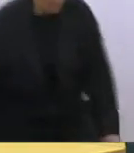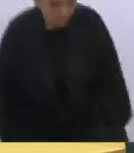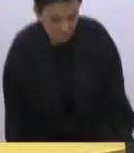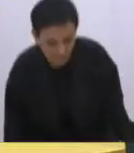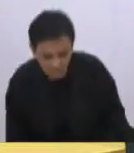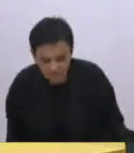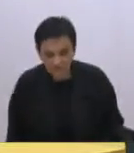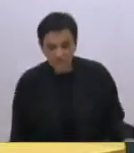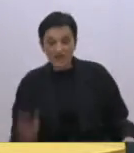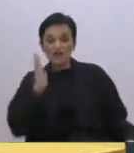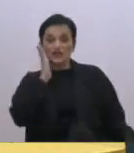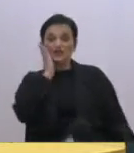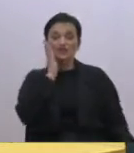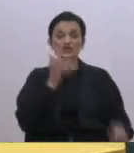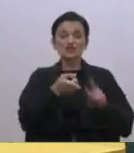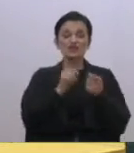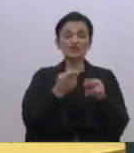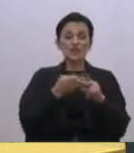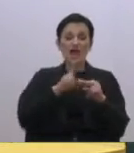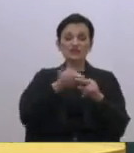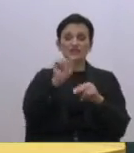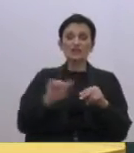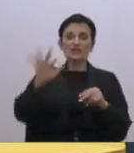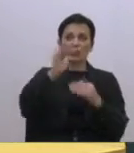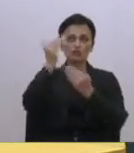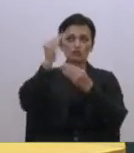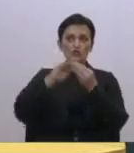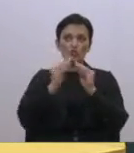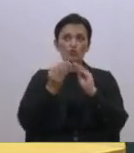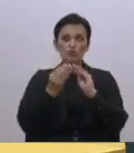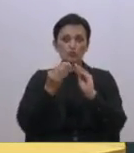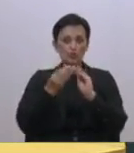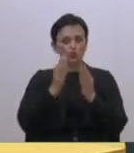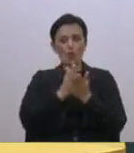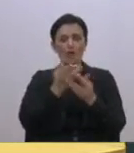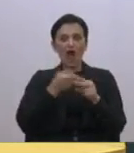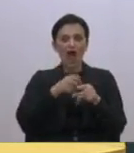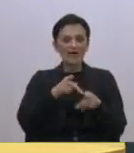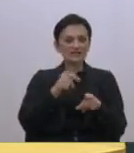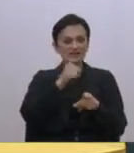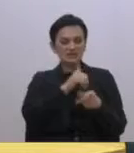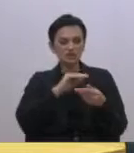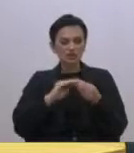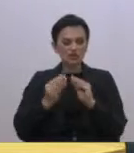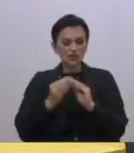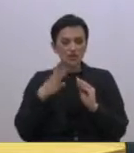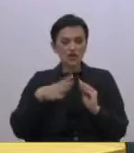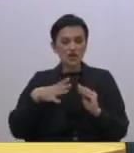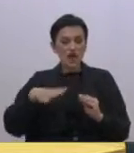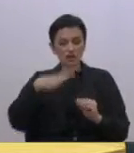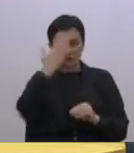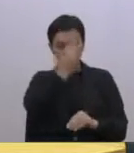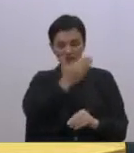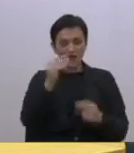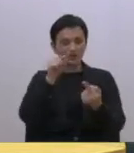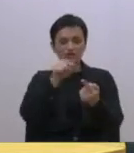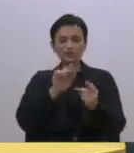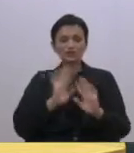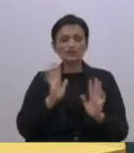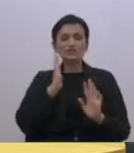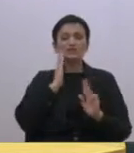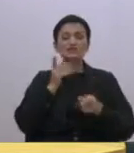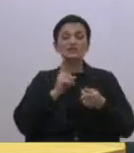პრობლემა, ეს ხო არა, ის ხო შეთქმულება კი არ არის იმის ქართველი ხალხის წინააღმდეგ, არამედ ეს არის აი